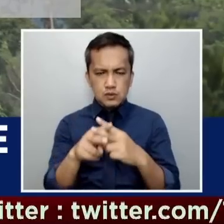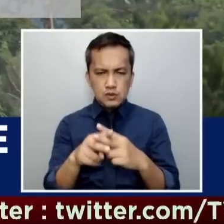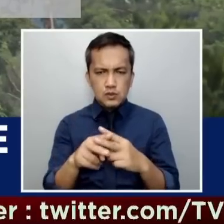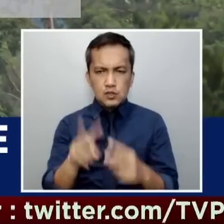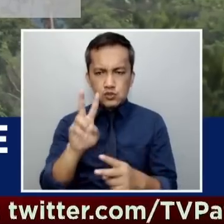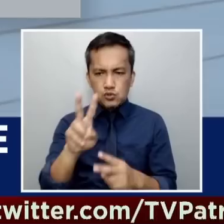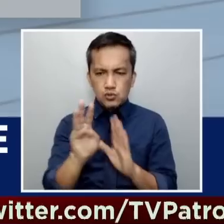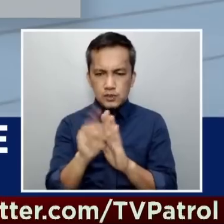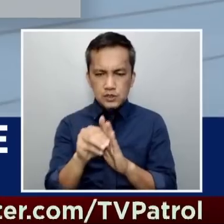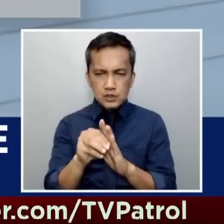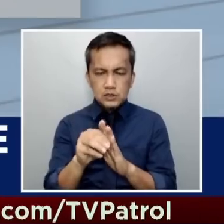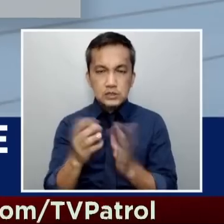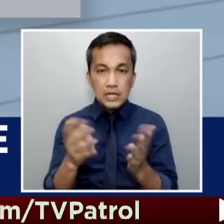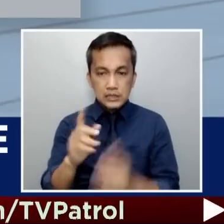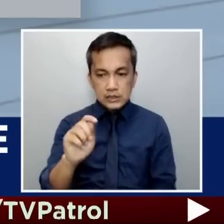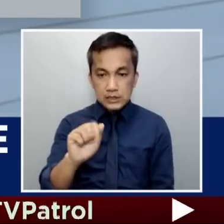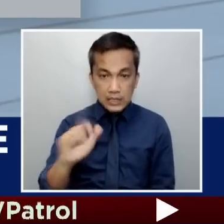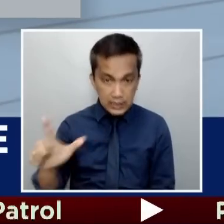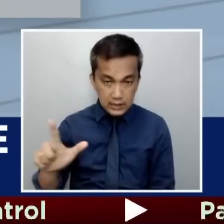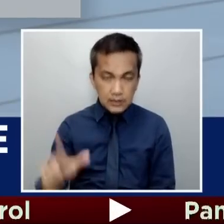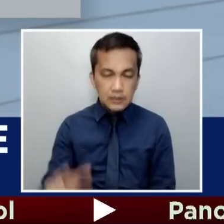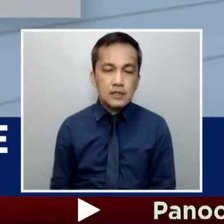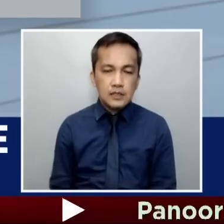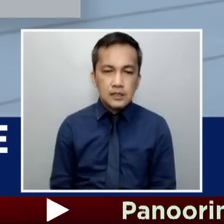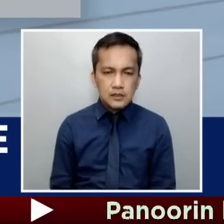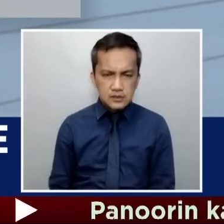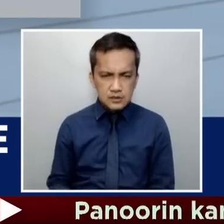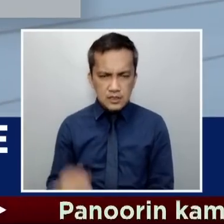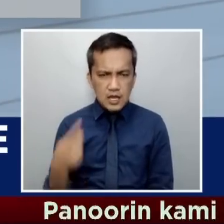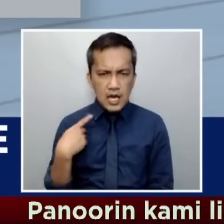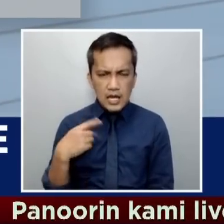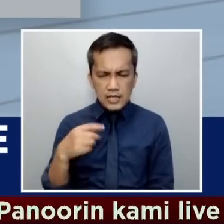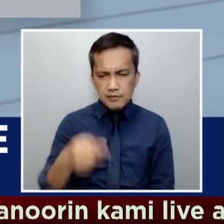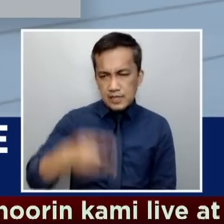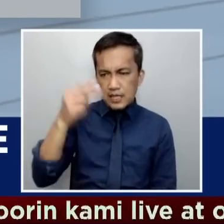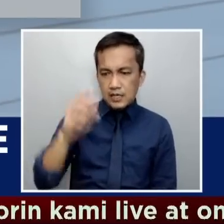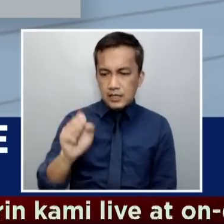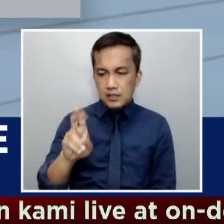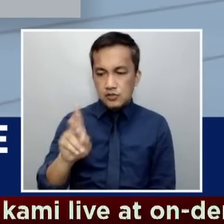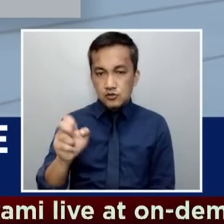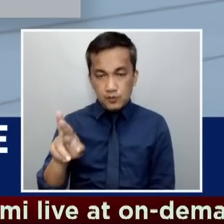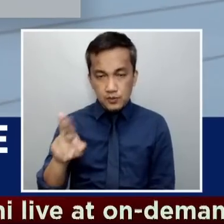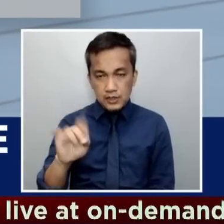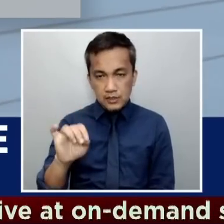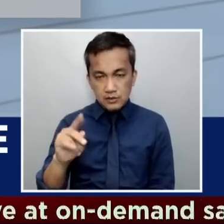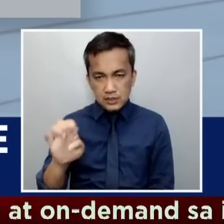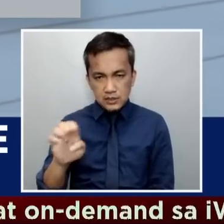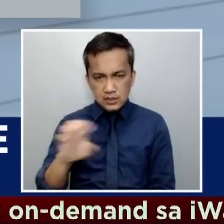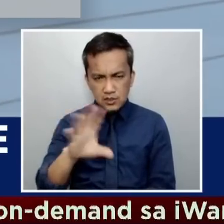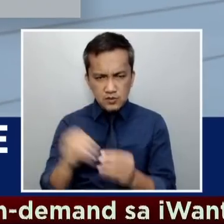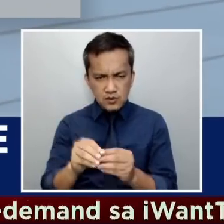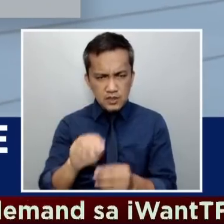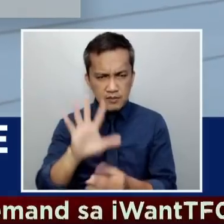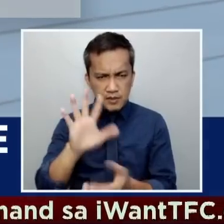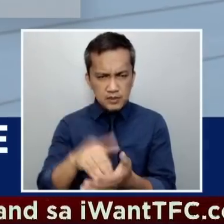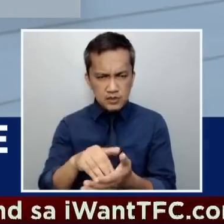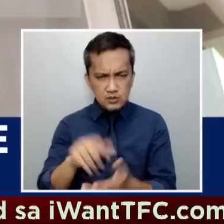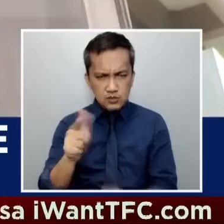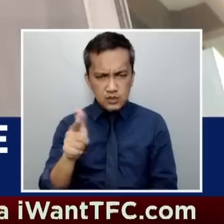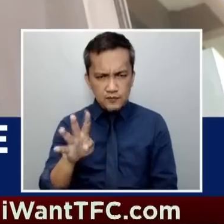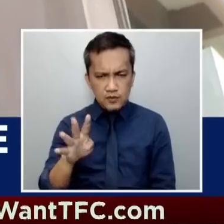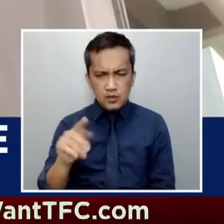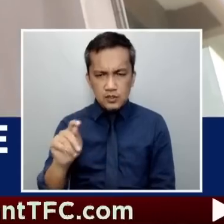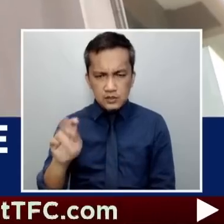sa Bulkan Taal. Mataas pa rin ang binubugang sulfur dioxide ng Bulkan Taal na umabot sa 5,024 na